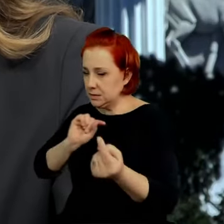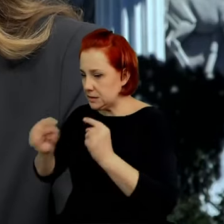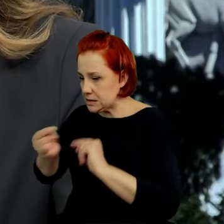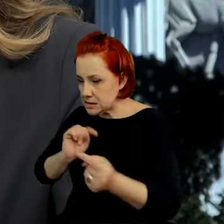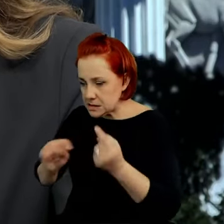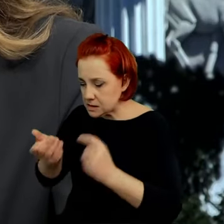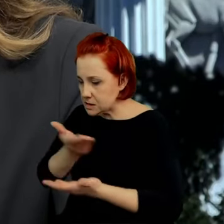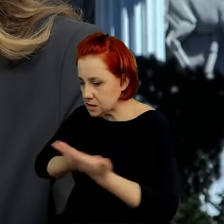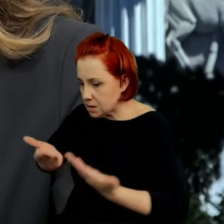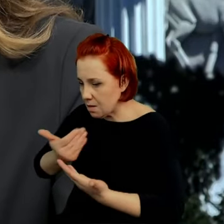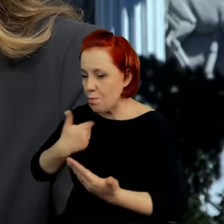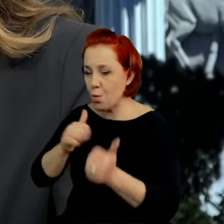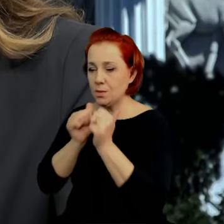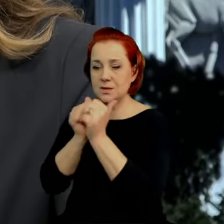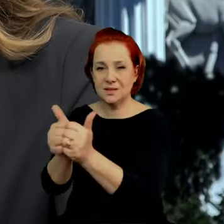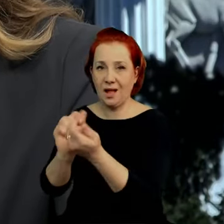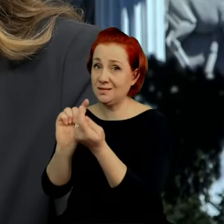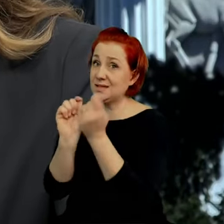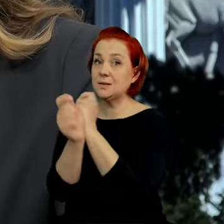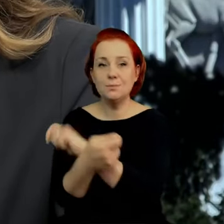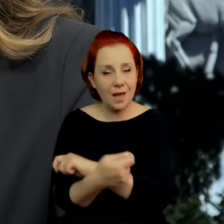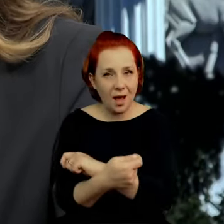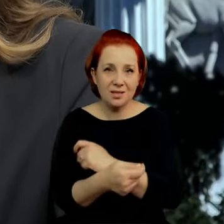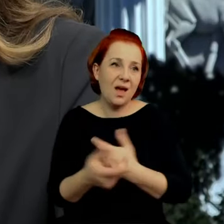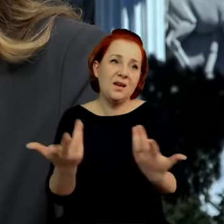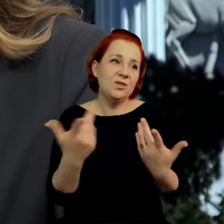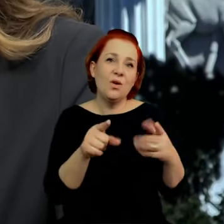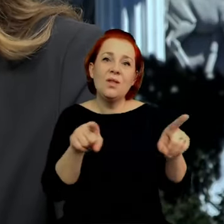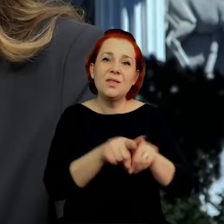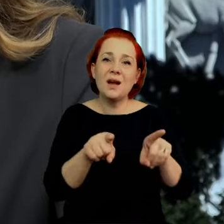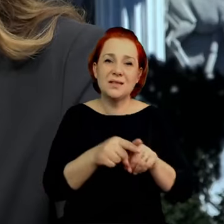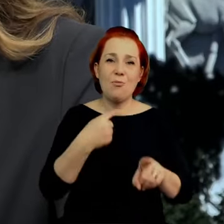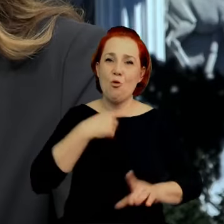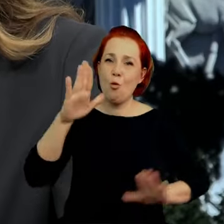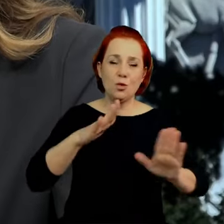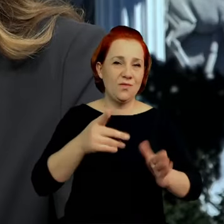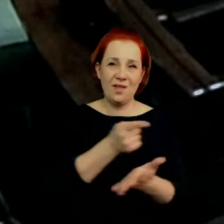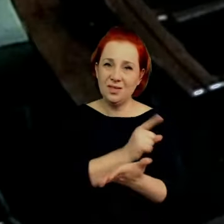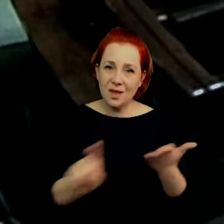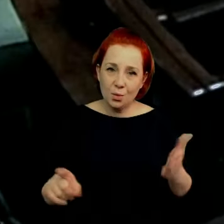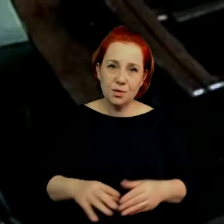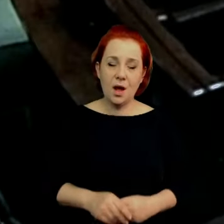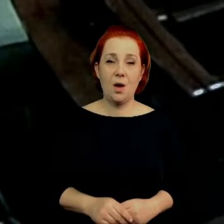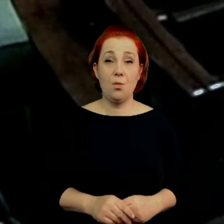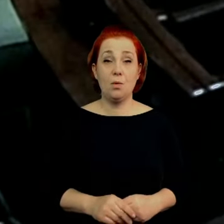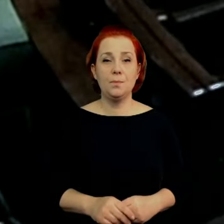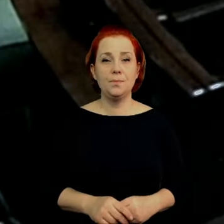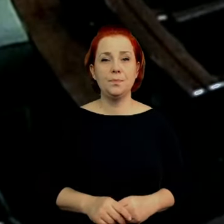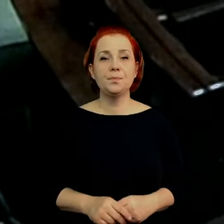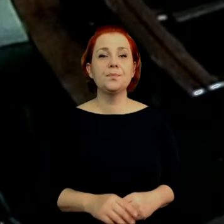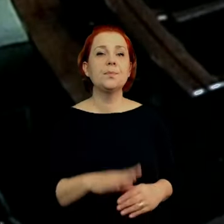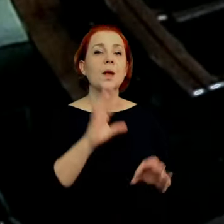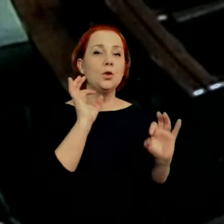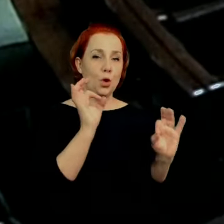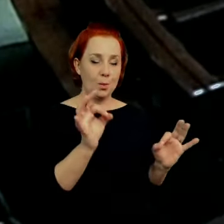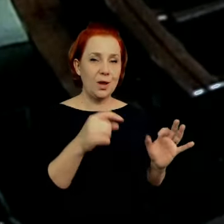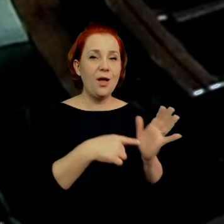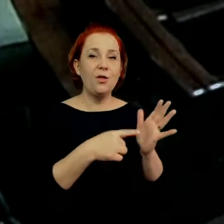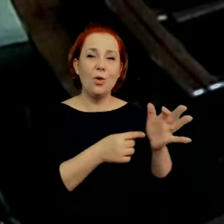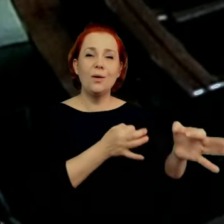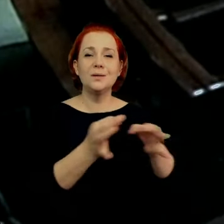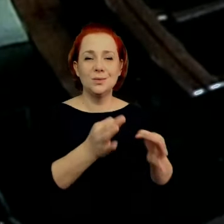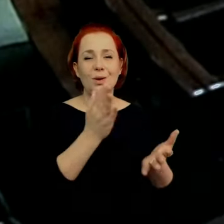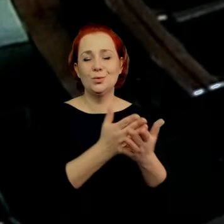Nie udało się utrzymać tej jedności w ostatecznym głosowaniu, chociaż pod jednym względem się udało. Pani poseł, dobrze, to jest historia, to już